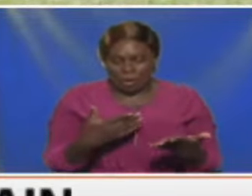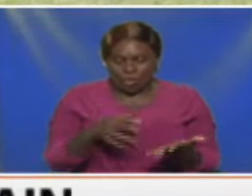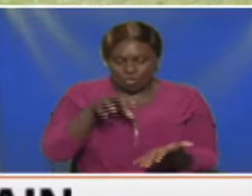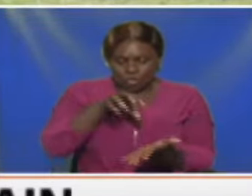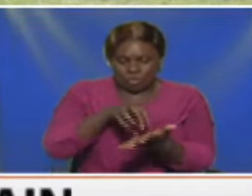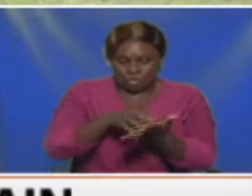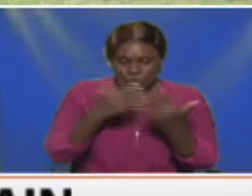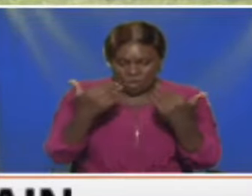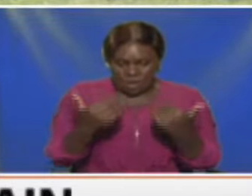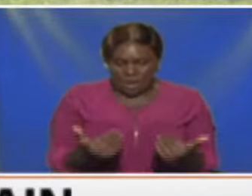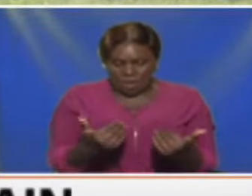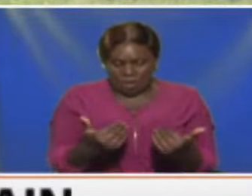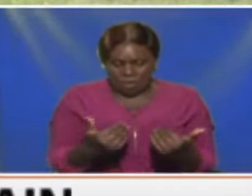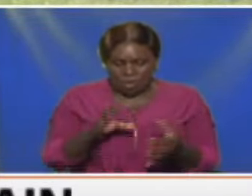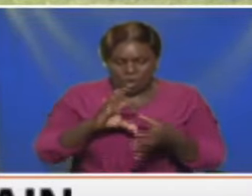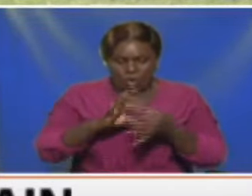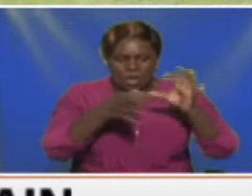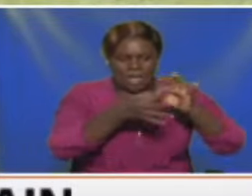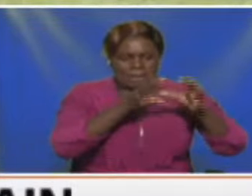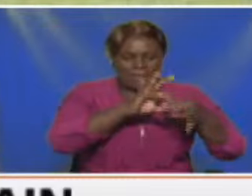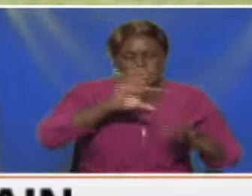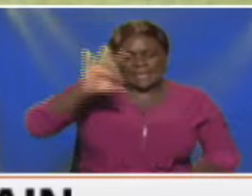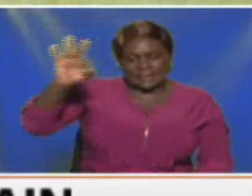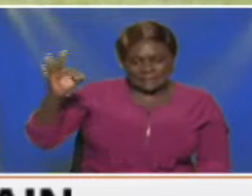nimefika kwa hiyo Olimpiki ya tatu,